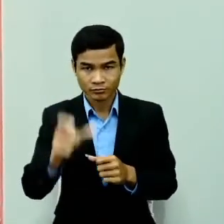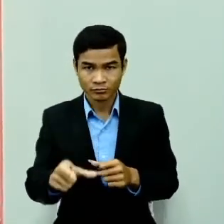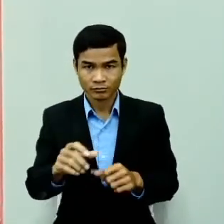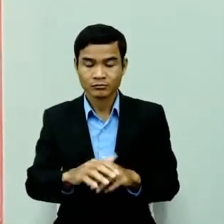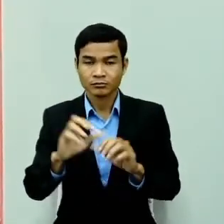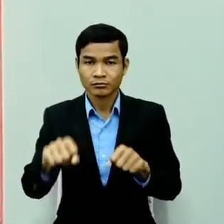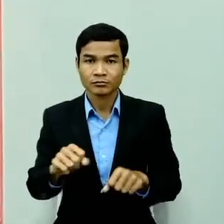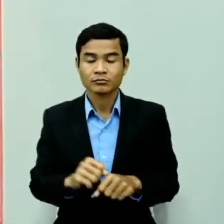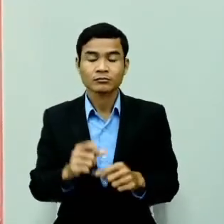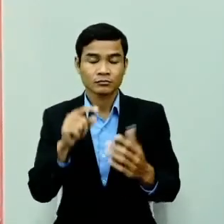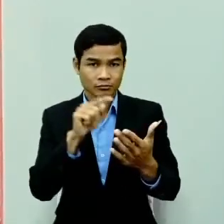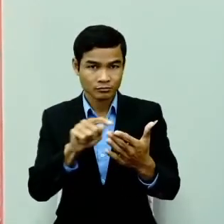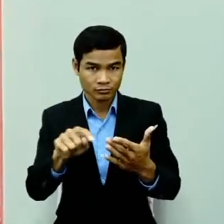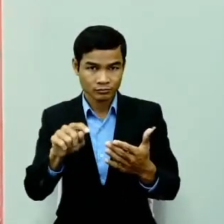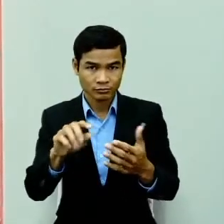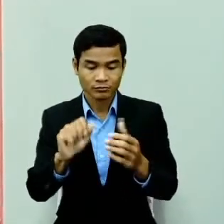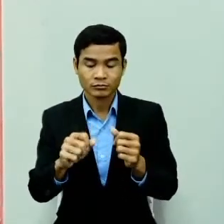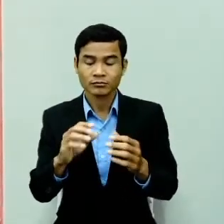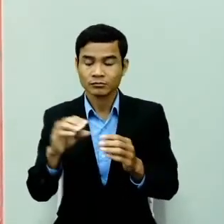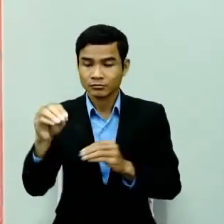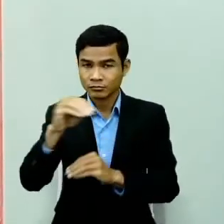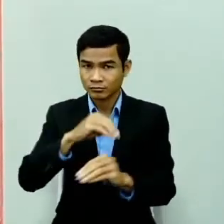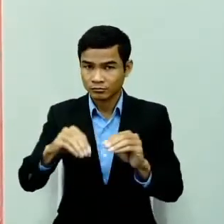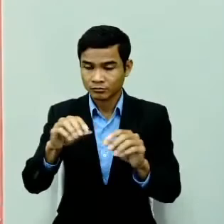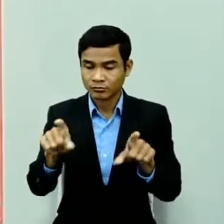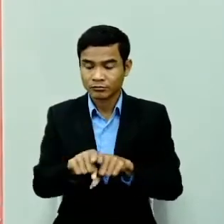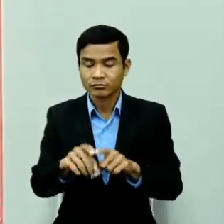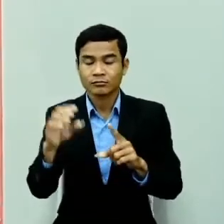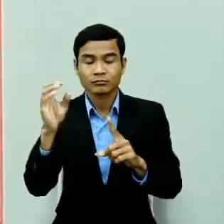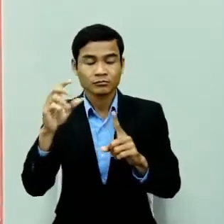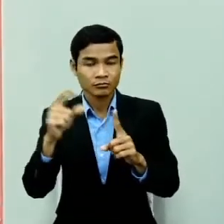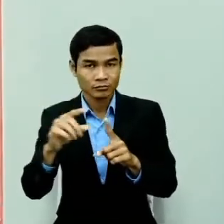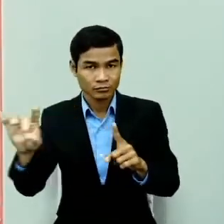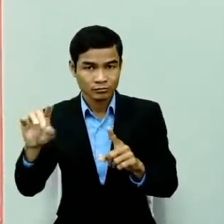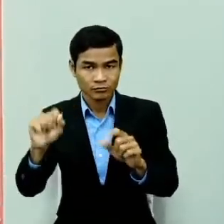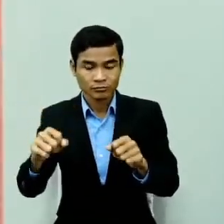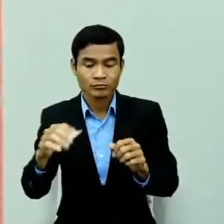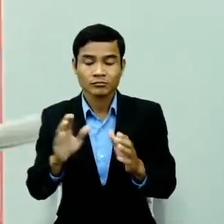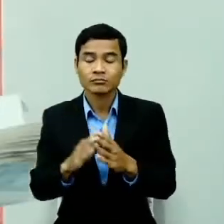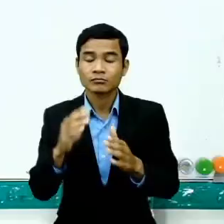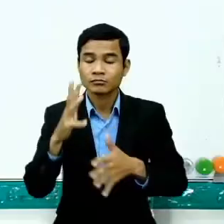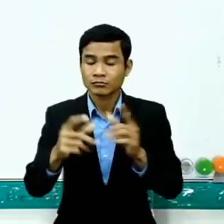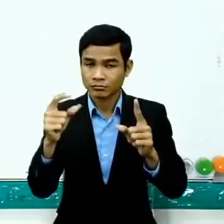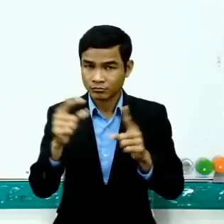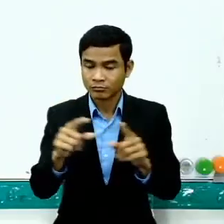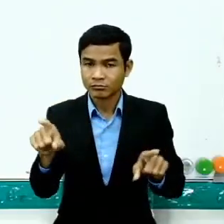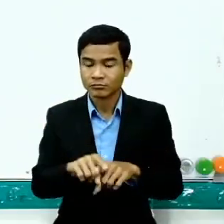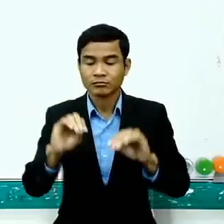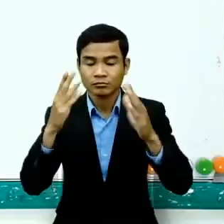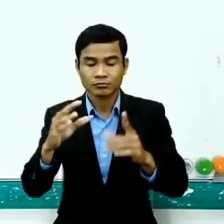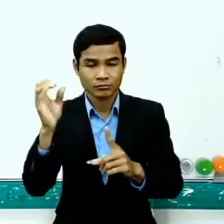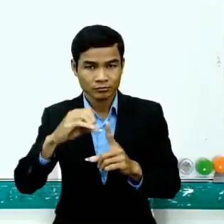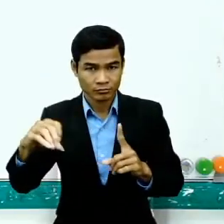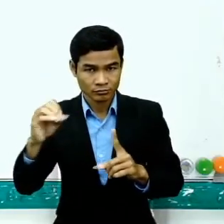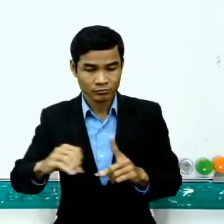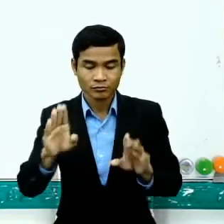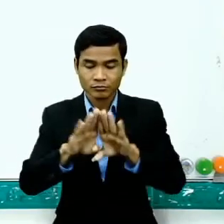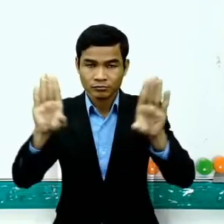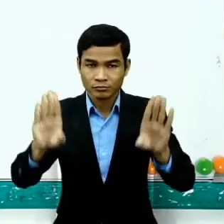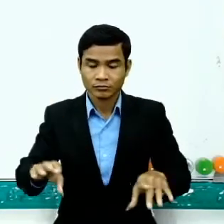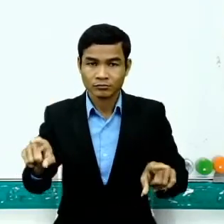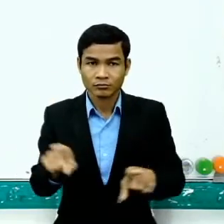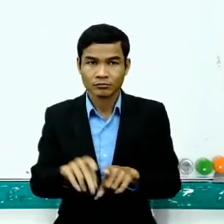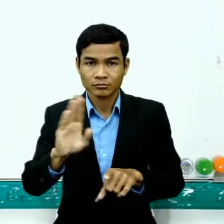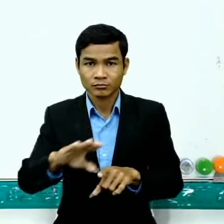chị này ăn hơi dương nâng đồ bên khi mà đồ mình lại được cả ăn chiếc nâng cả ăn bia. Ăn bia đài chà nè cô con mình là bác bằng hành con nên lực đặc hiến.